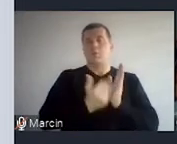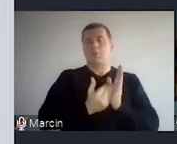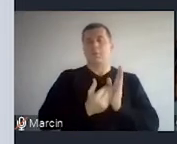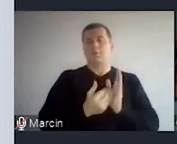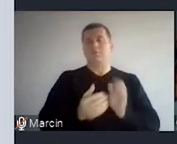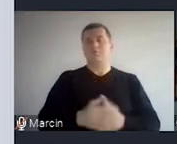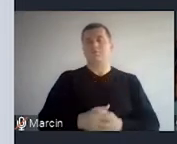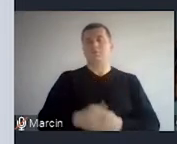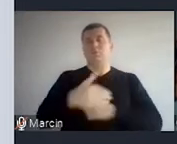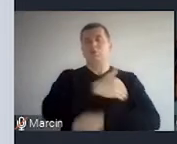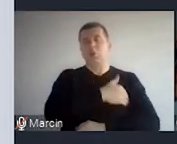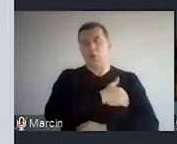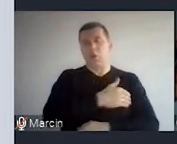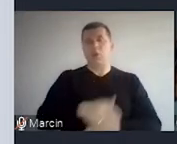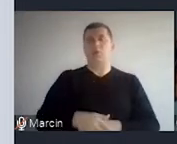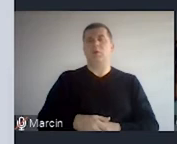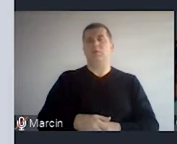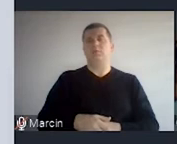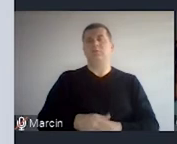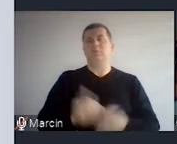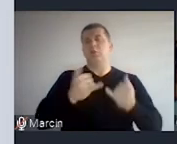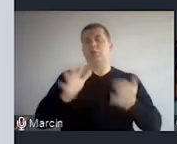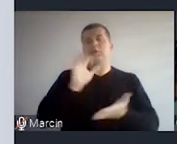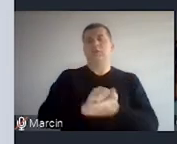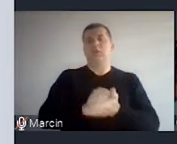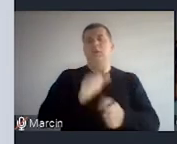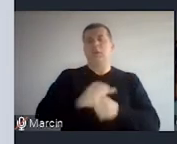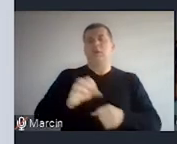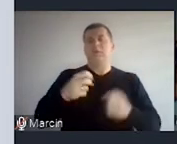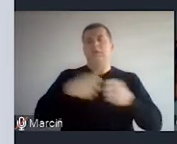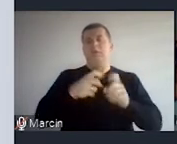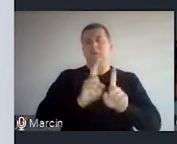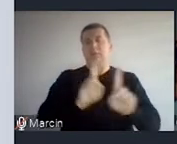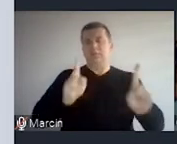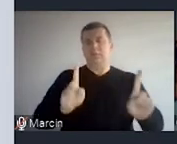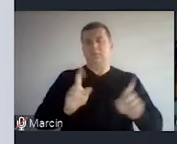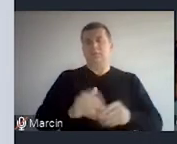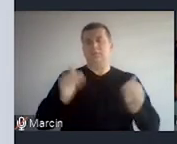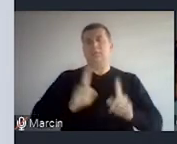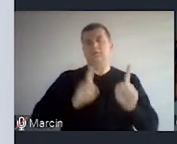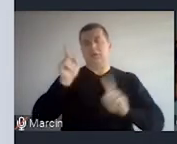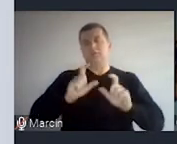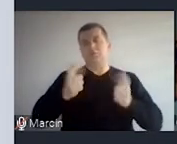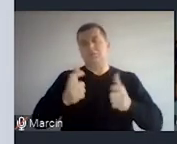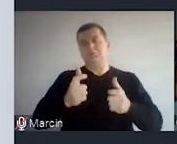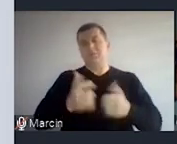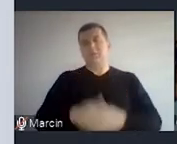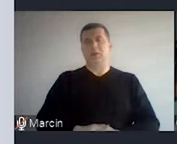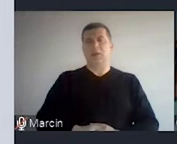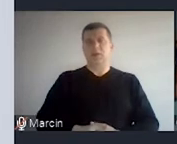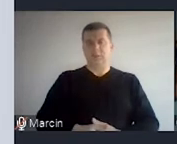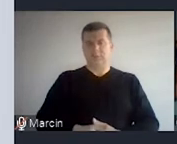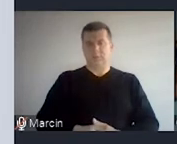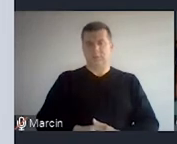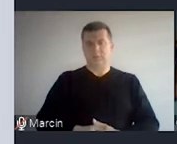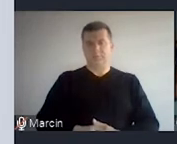przez szkoły, przez to, że zajęcia odbywają się online, to może się nam czasem coś przydarzyć.